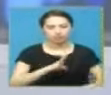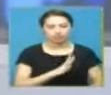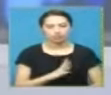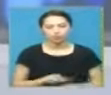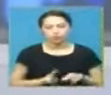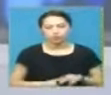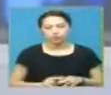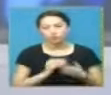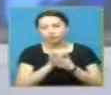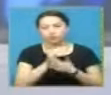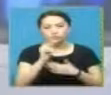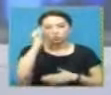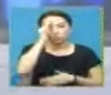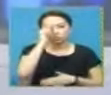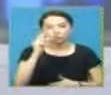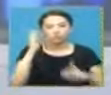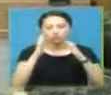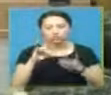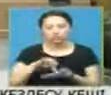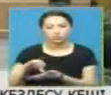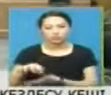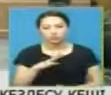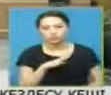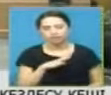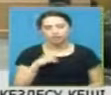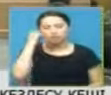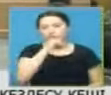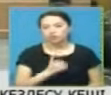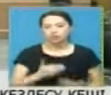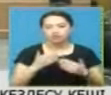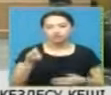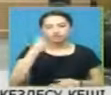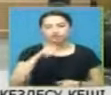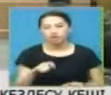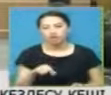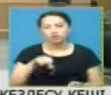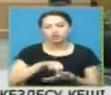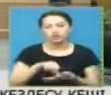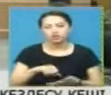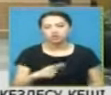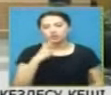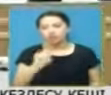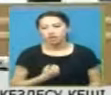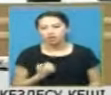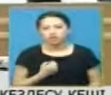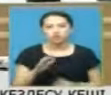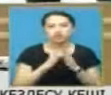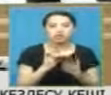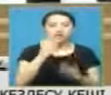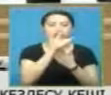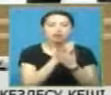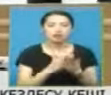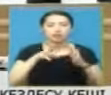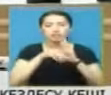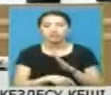Іс-шараға жоғары оқу орындарының студенттері мен әскерилер қатысты. Биыл кеңес әскерінің ауған жерінен шығарылғаны 26 жыл. Кітапханада ұйымдастырылған